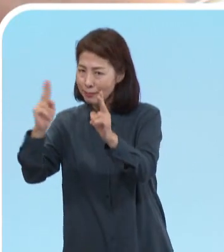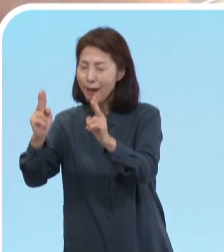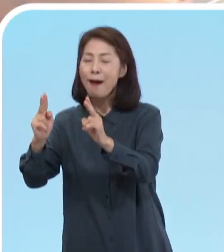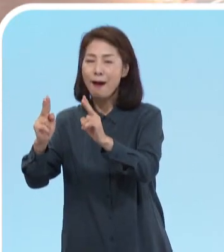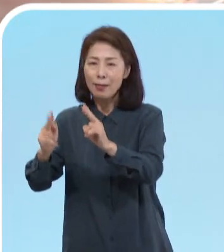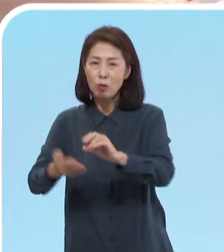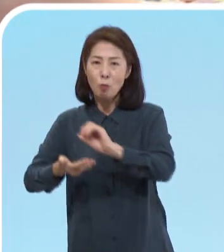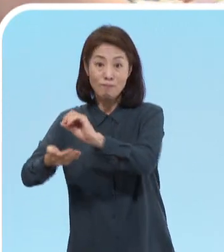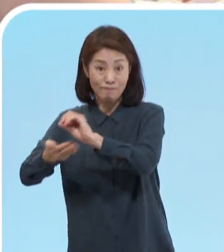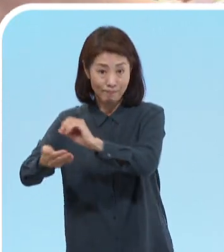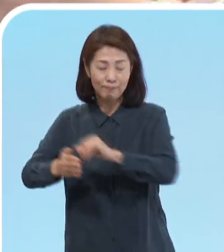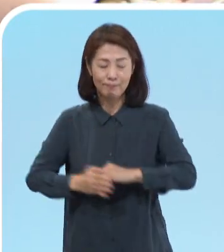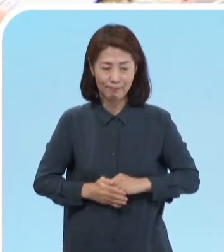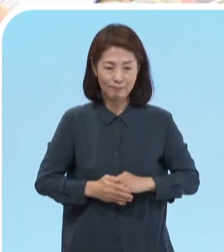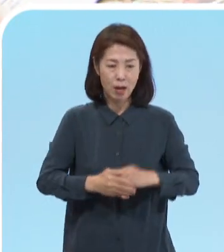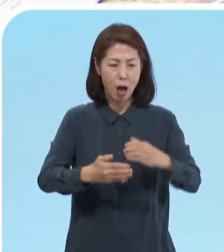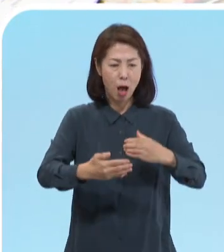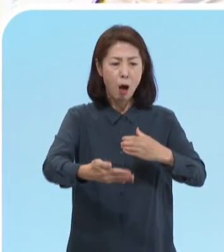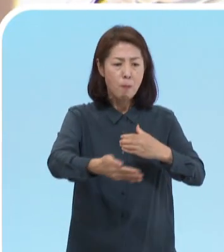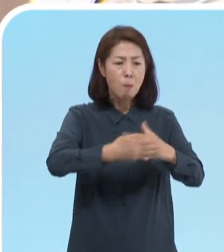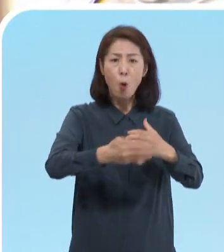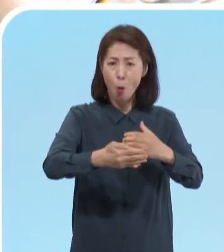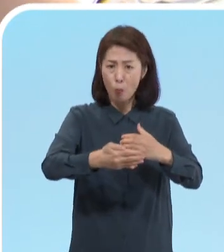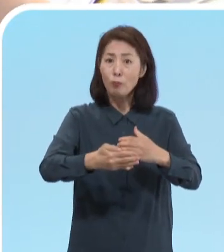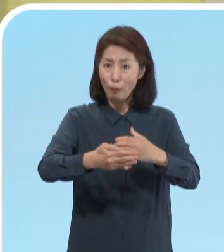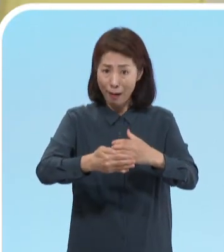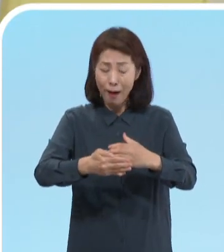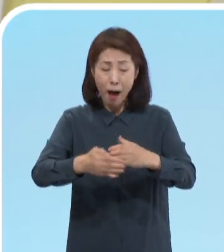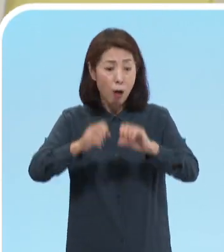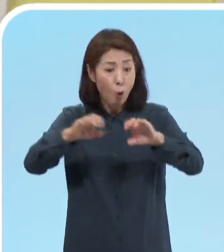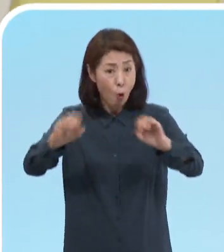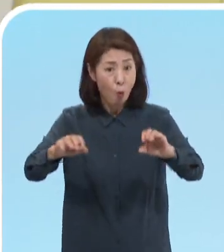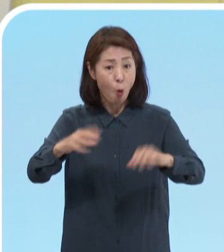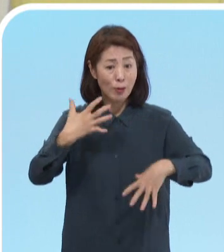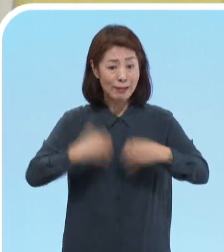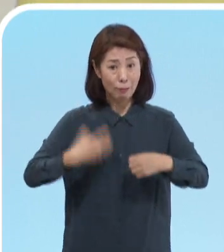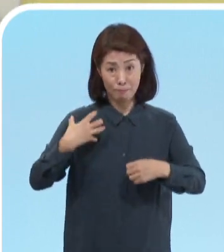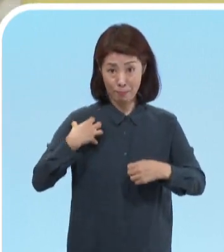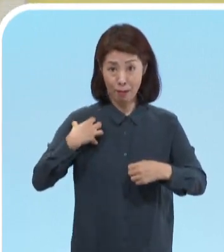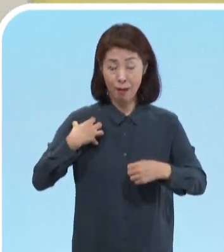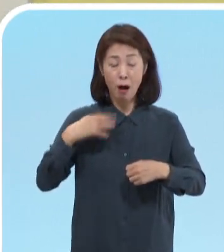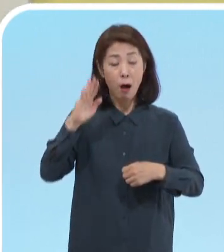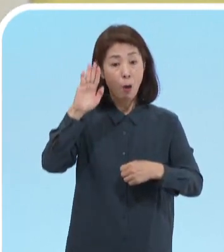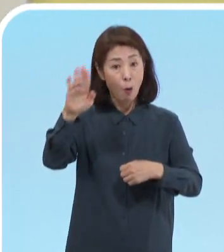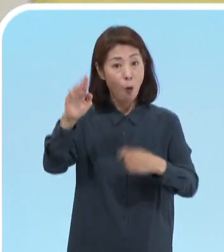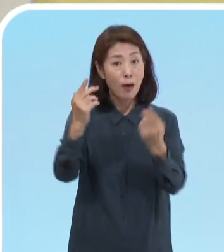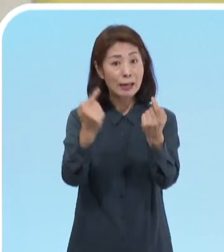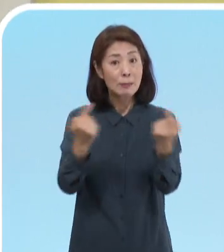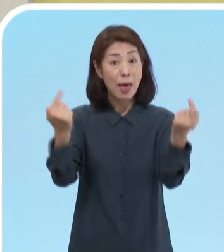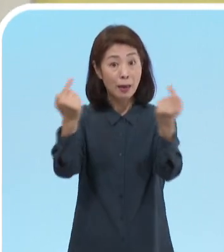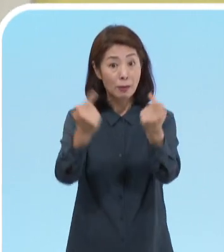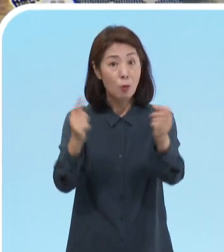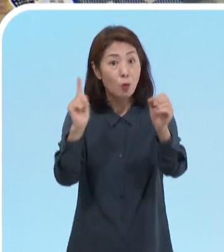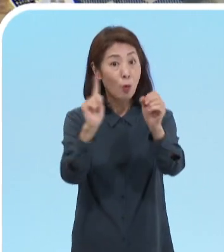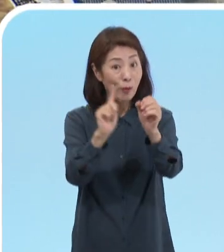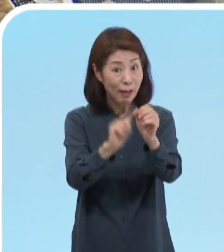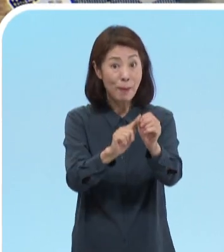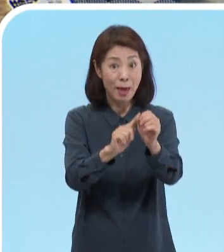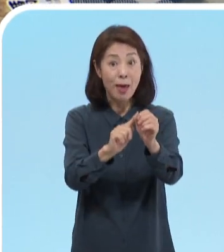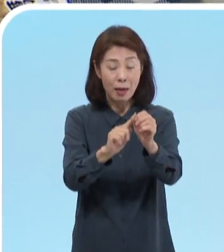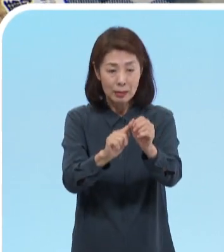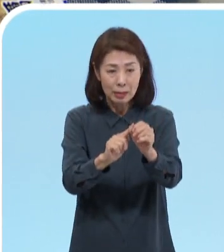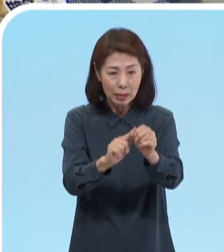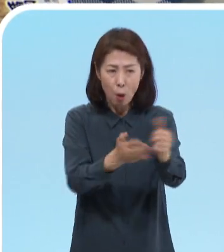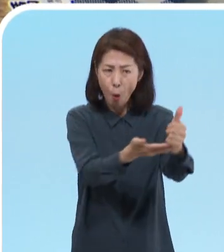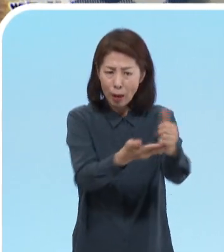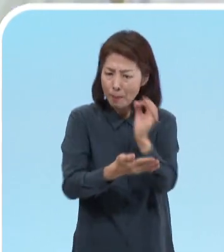品のラベル貼りから宣伝まで全て生徒が行っています。この日は次のイベントに備えて見栄えの